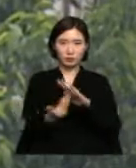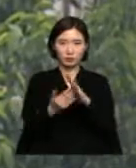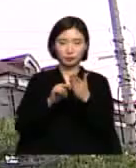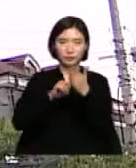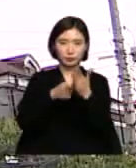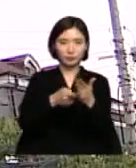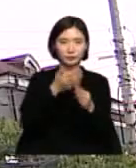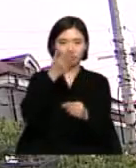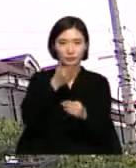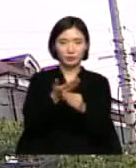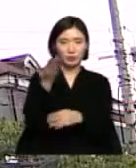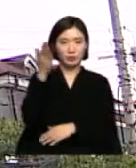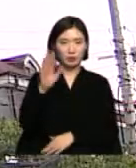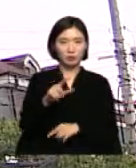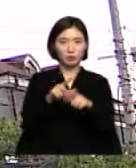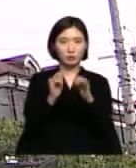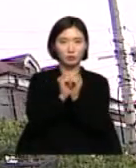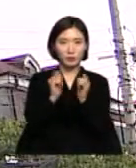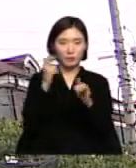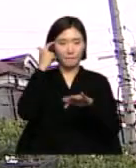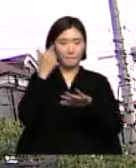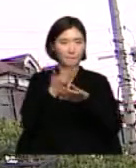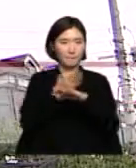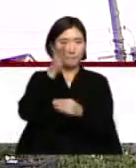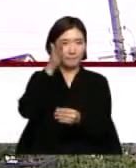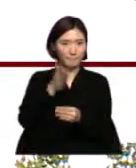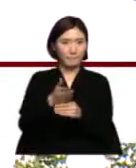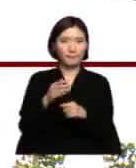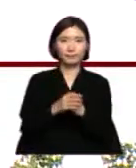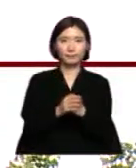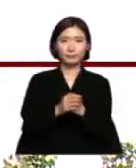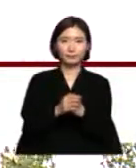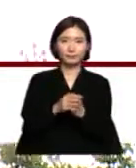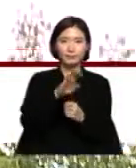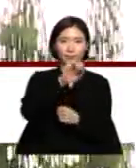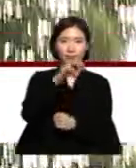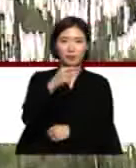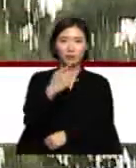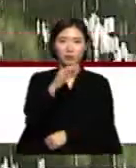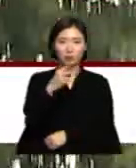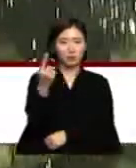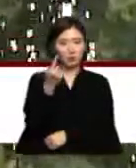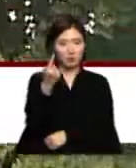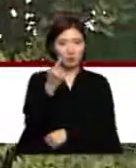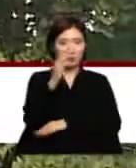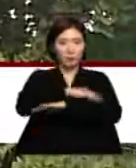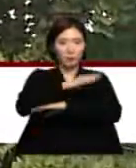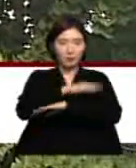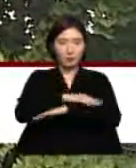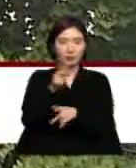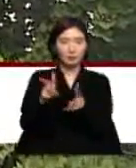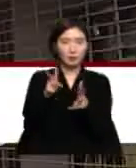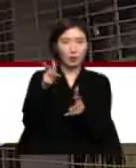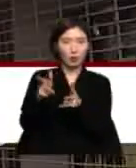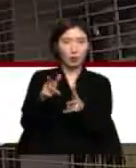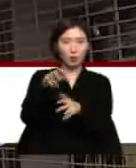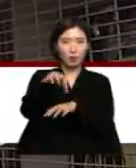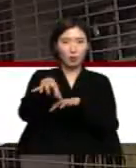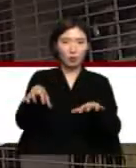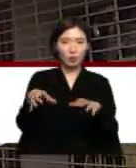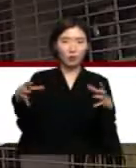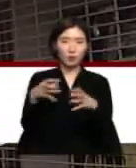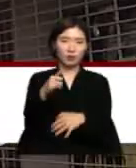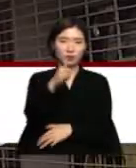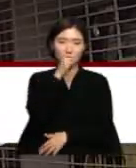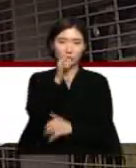있습니다. 하지만 주민들은 반발하고 있습니다. 필동은 천여 개의 인쇄 사업체가 밀집한 곳으로 역사